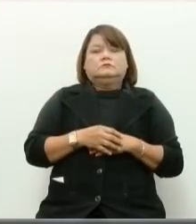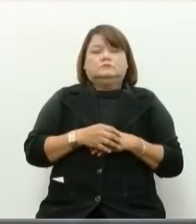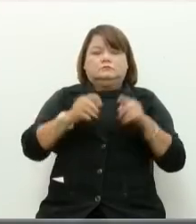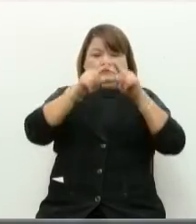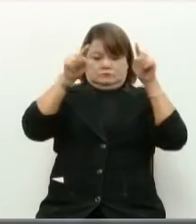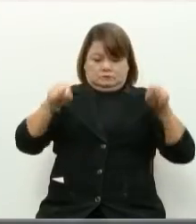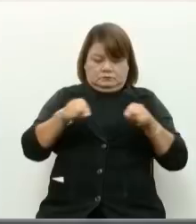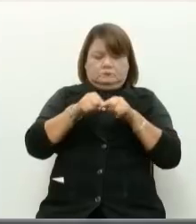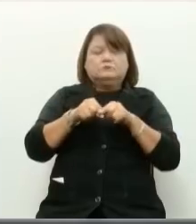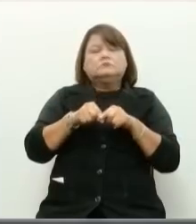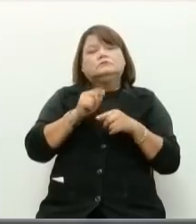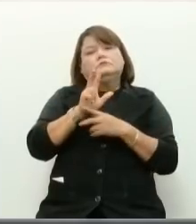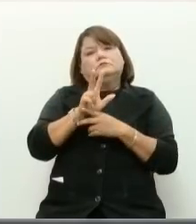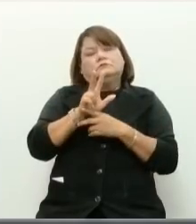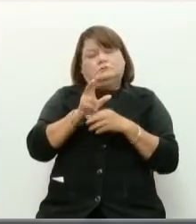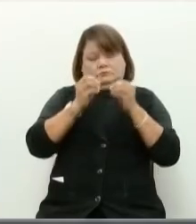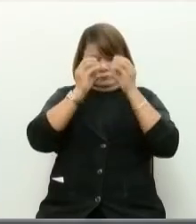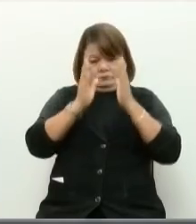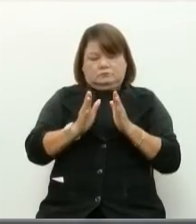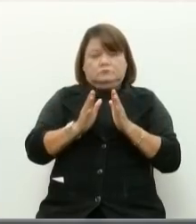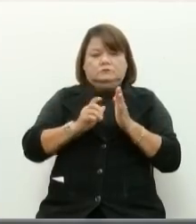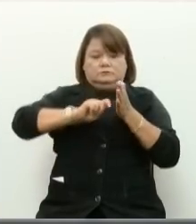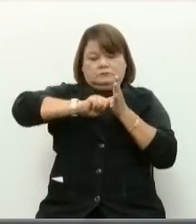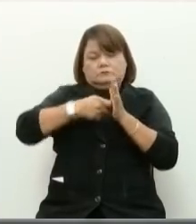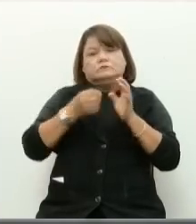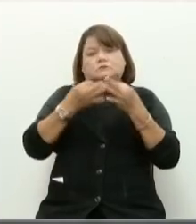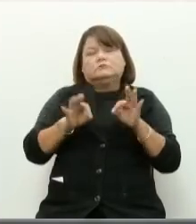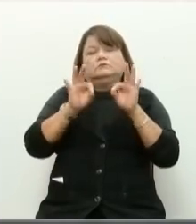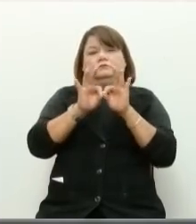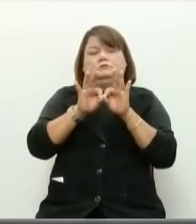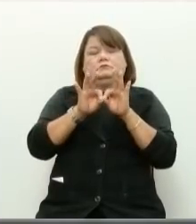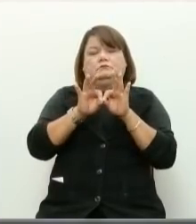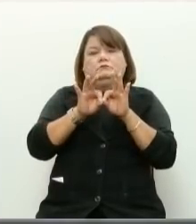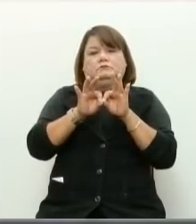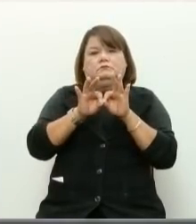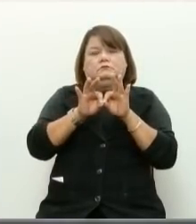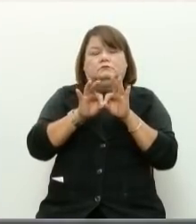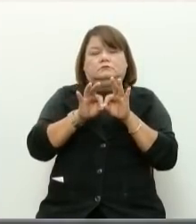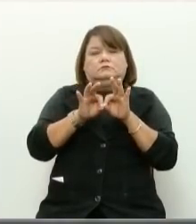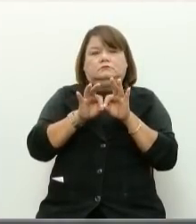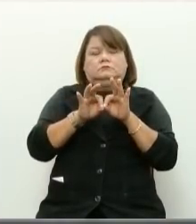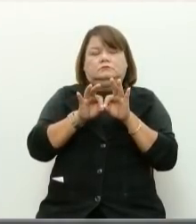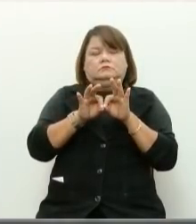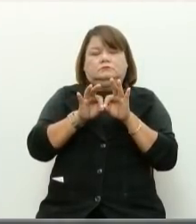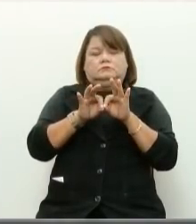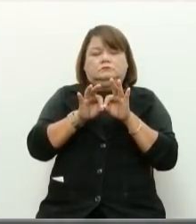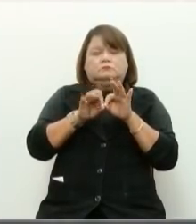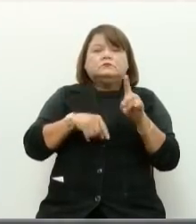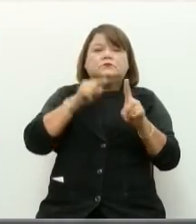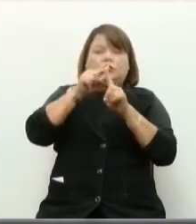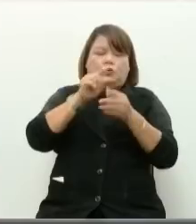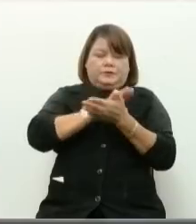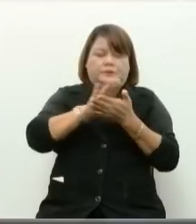ว่า3เนี่ยครูคือกุญแจสำคัญเขาเรียกว่า teacher as a key of success นอกจ